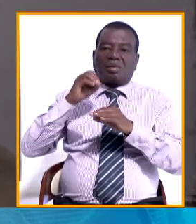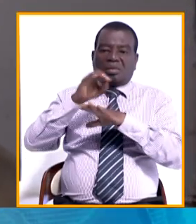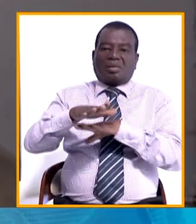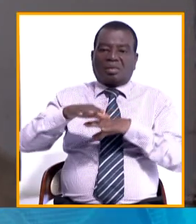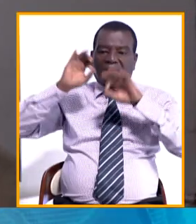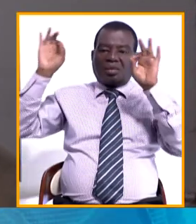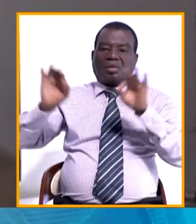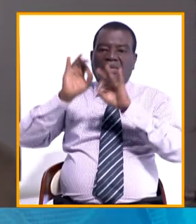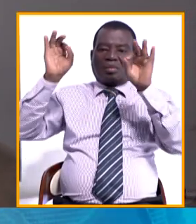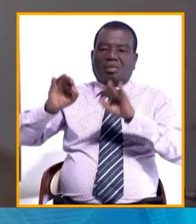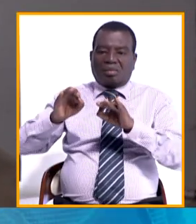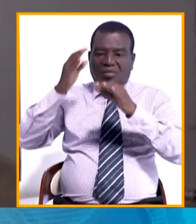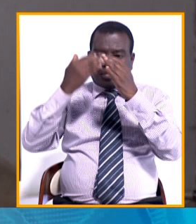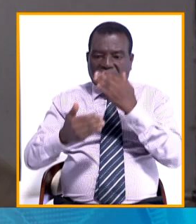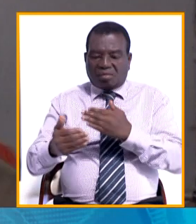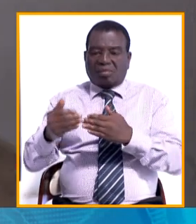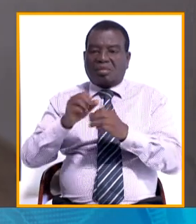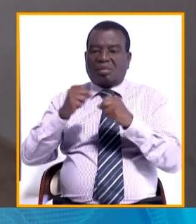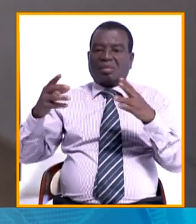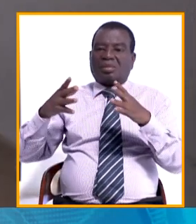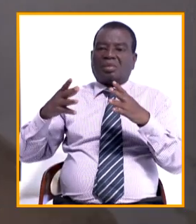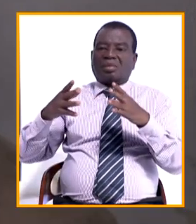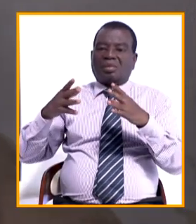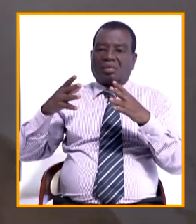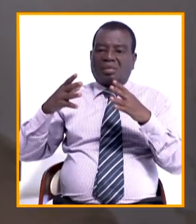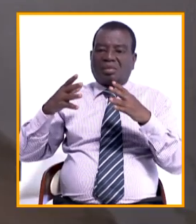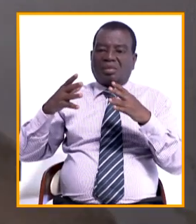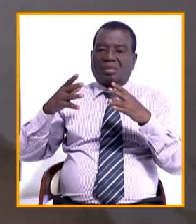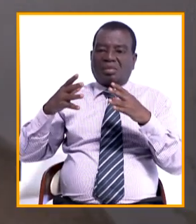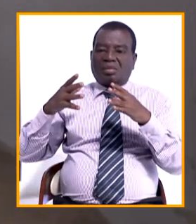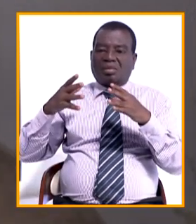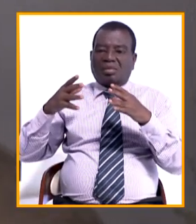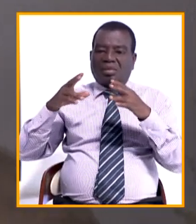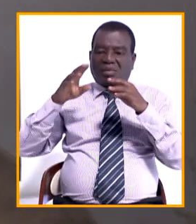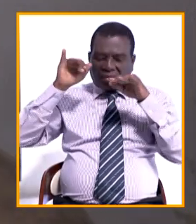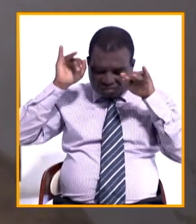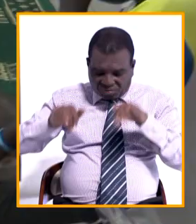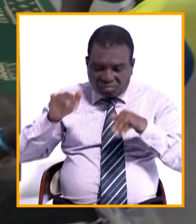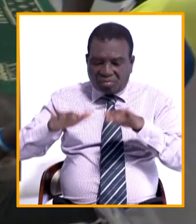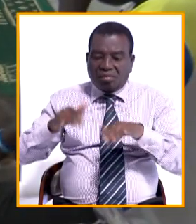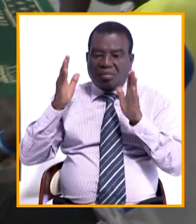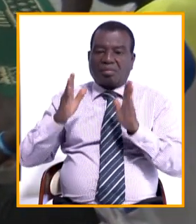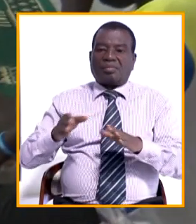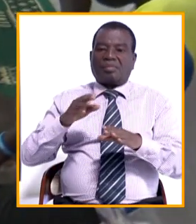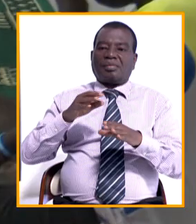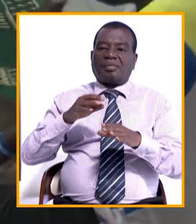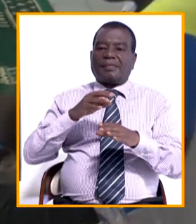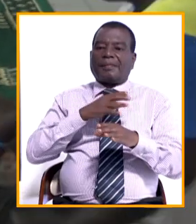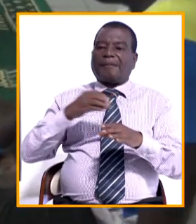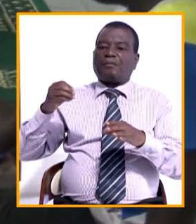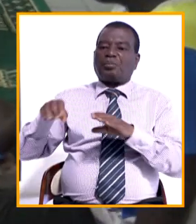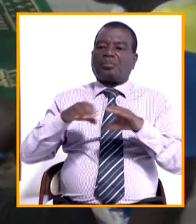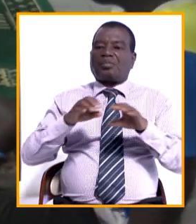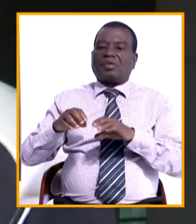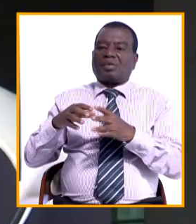obligation de célébrer Mauloud si on est musulman, parce que c'est une naissance du prophète Mohammed sallallahu alayhi wa sallam. Cet avis semble ne pas